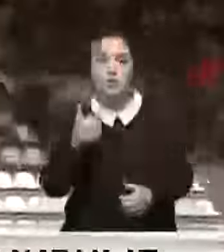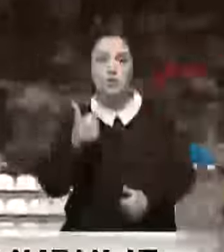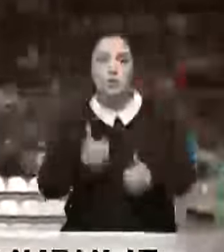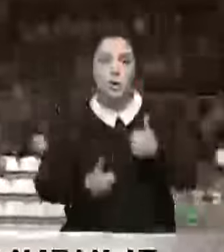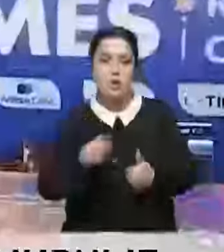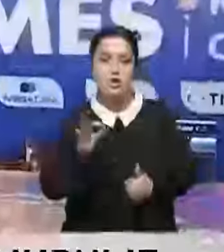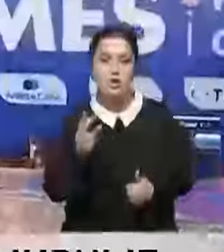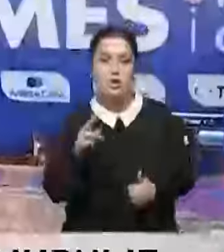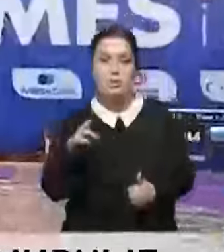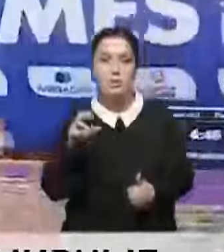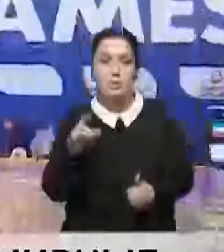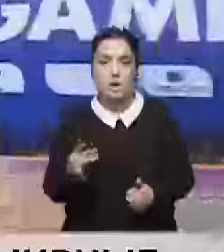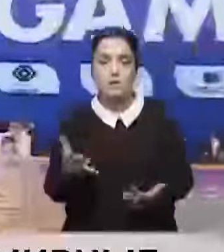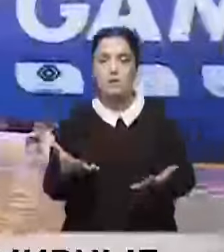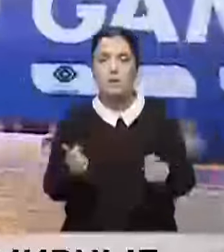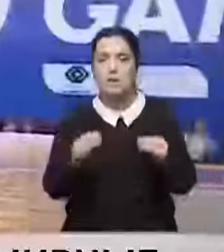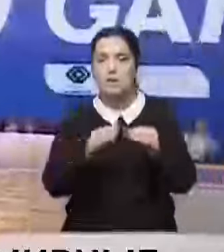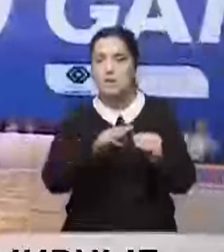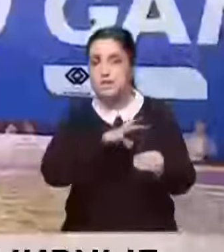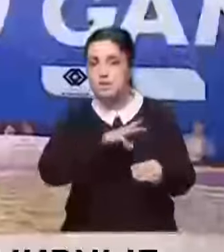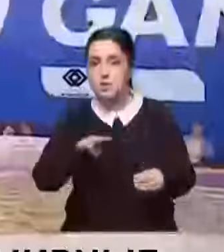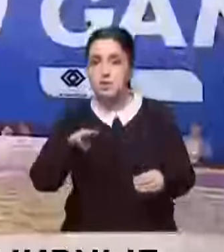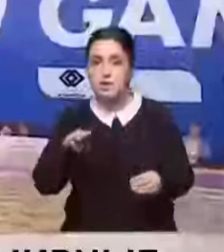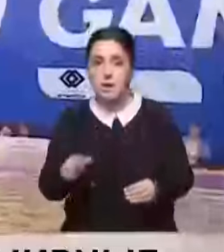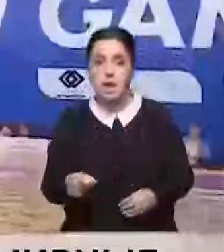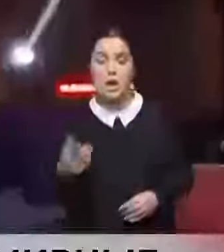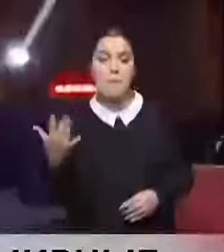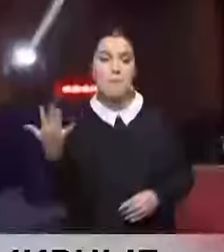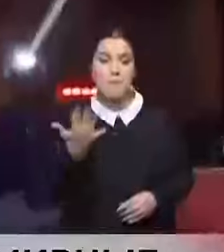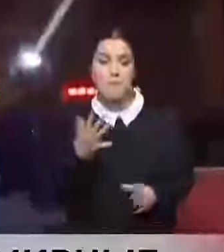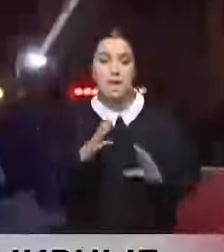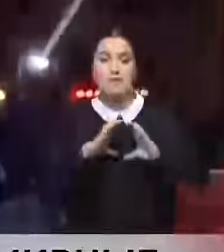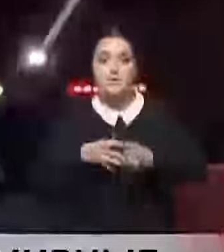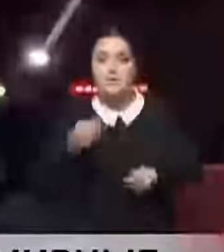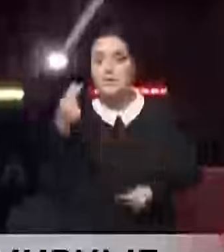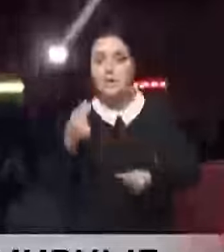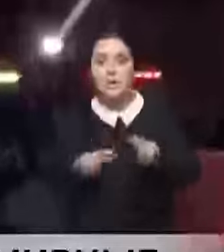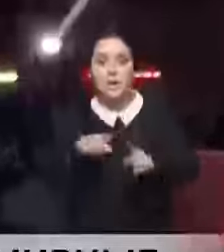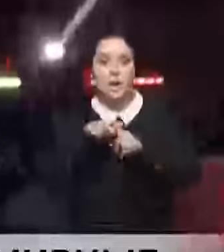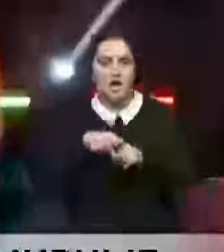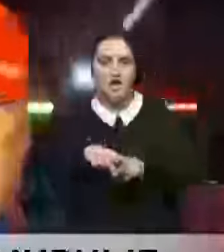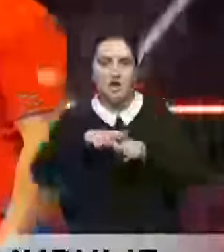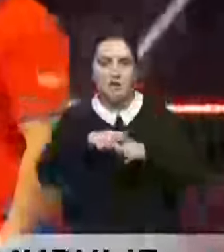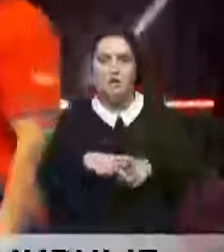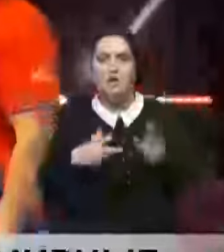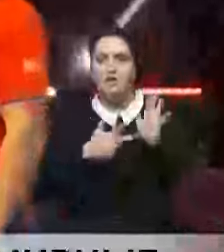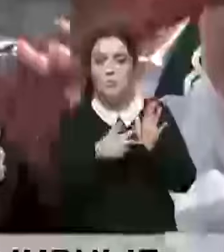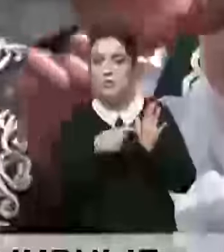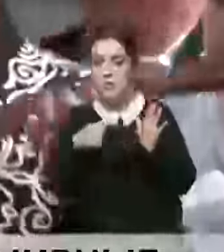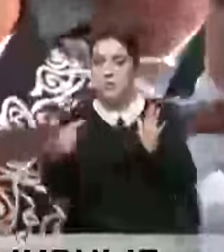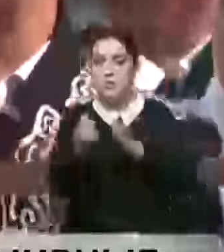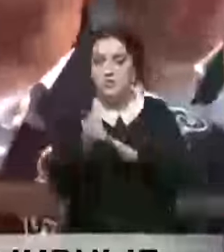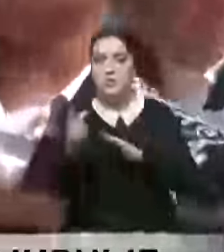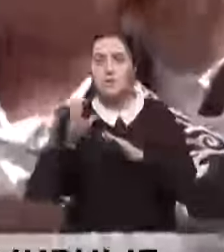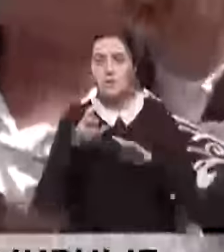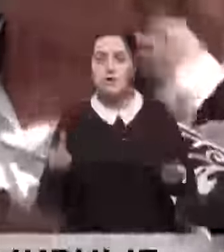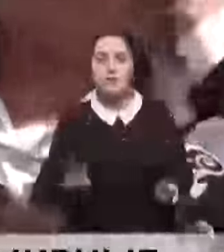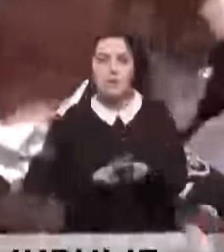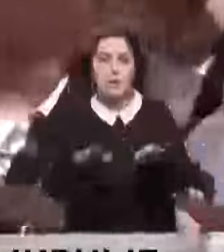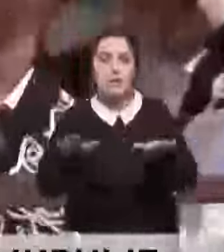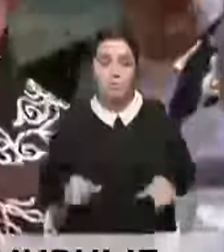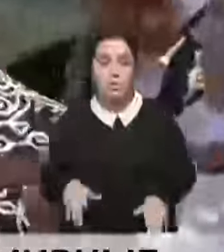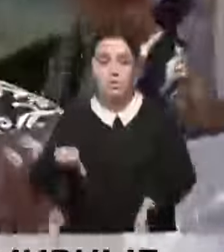станет лучшей в турнире по кокпару, получит 10 миллионов тенге. Напомним, 5-е всемирные игры кочевников пройдут с 8 по 13 сентября